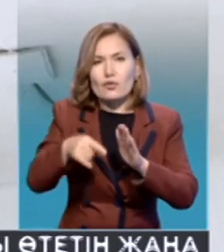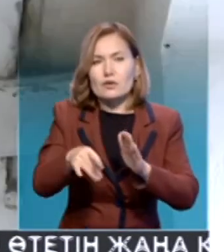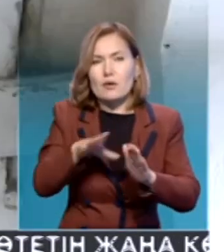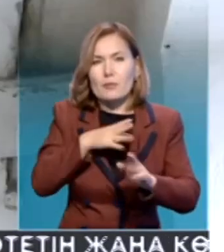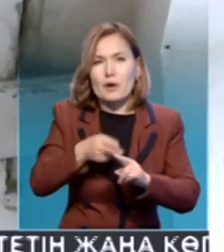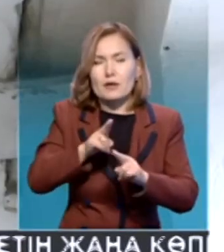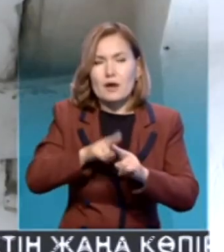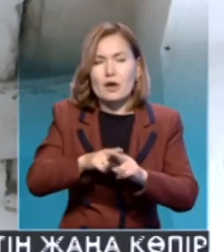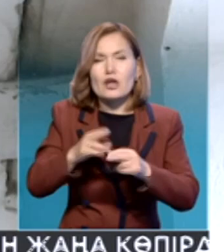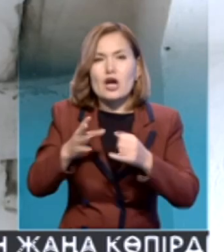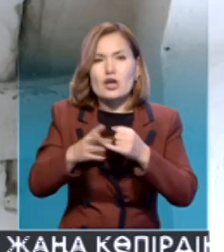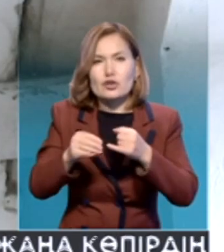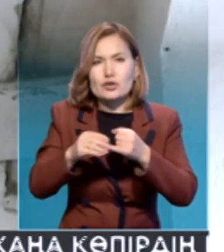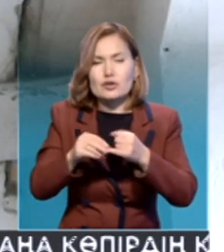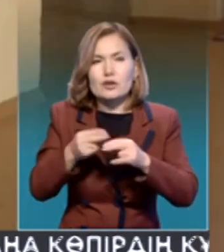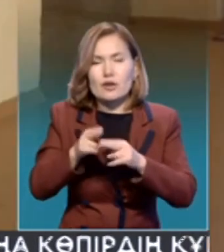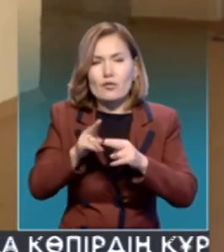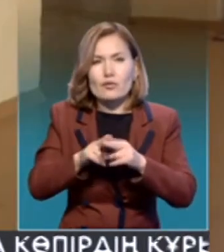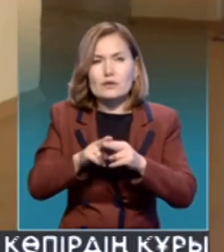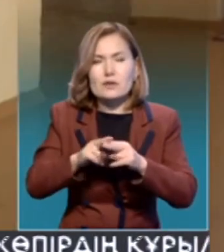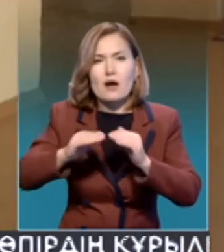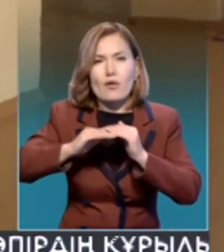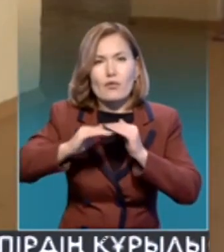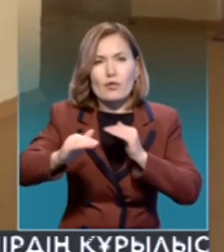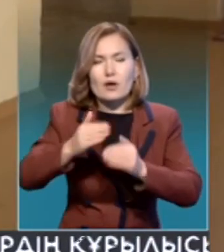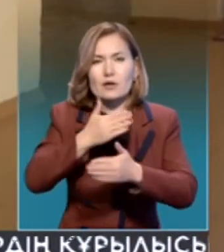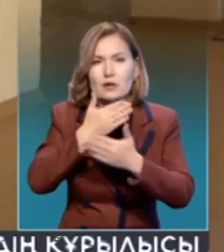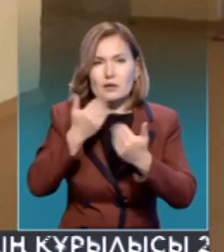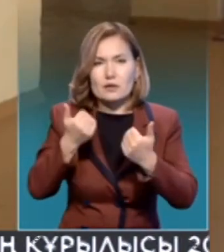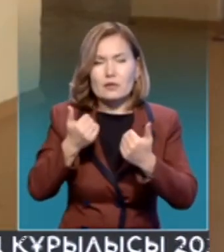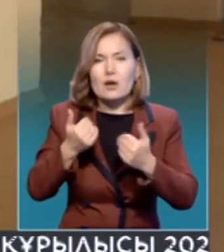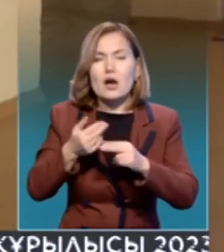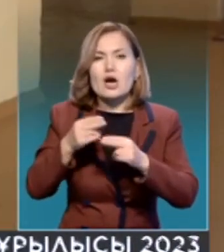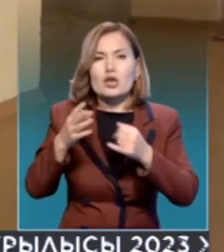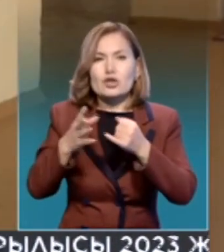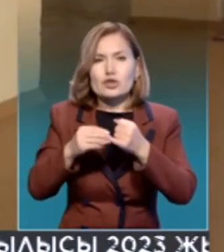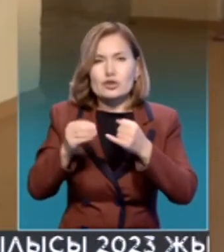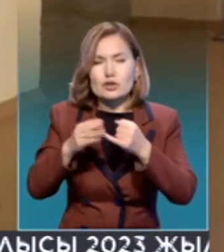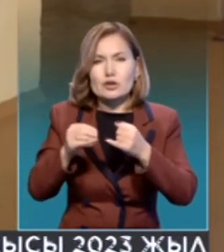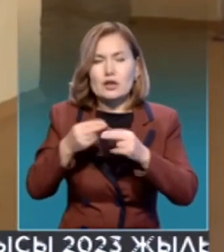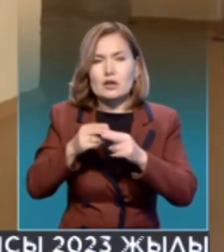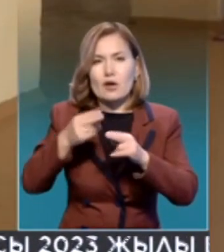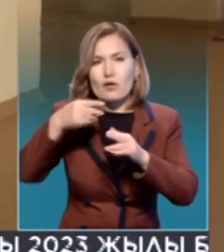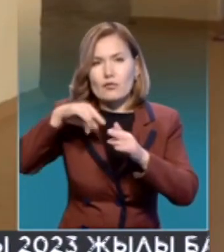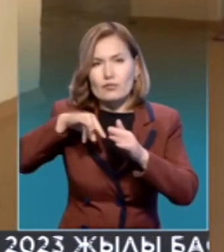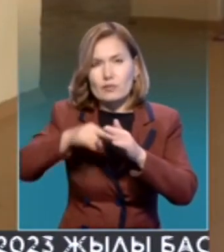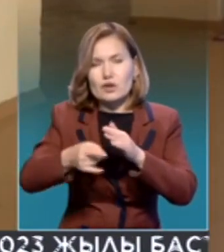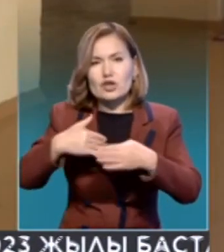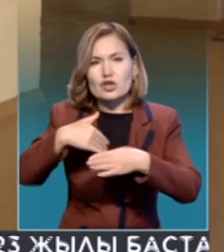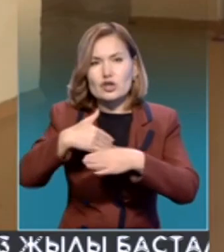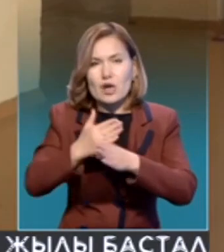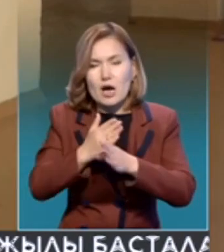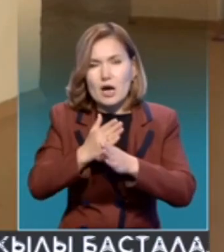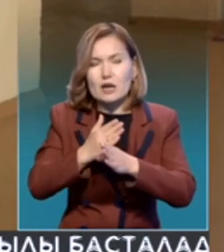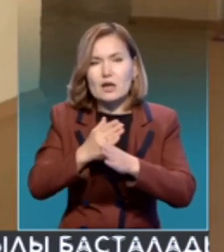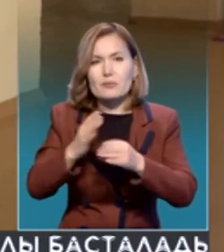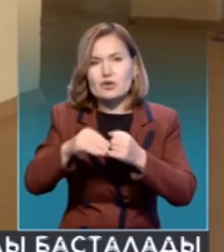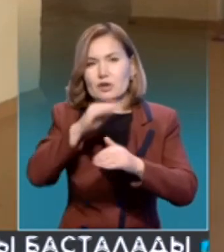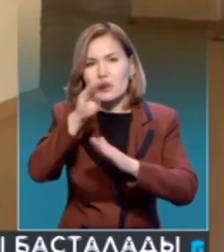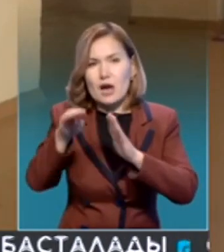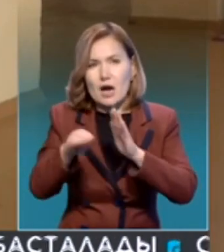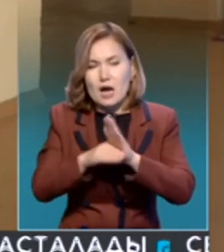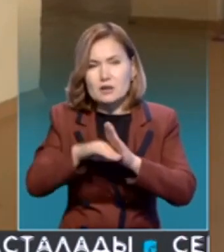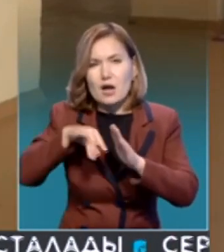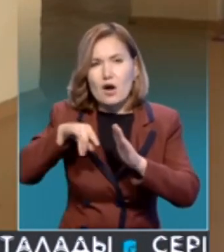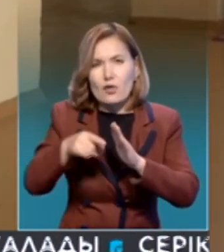аумақ дұрыс нығыздалмаған. Мектептің жерге төмен түсуіне байланысты ортасынан жарылып, кәдімгідей үлкен қауіпті жағдайда